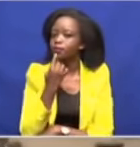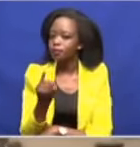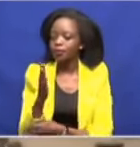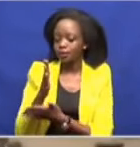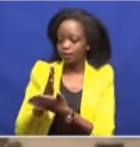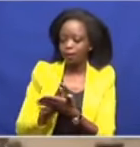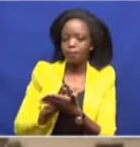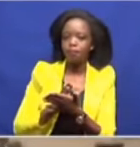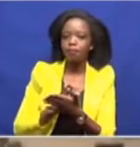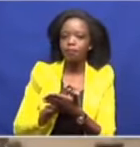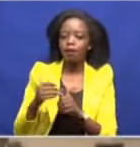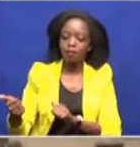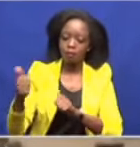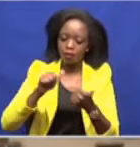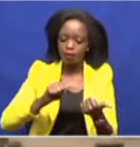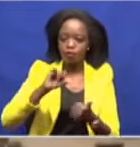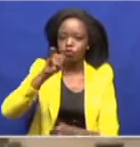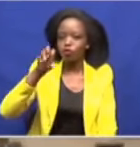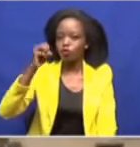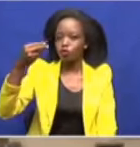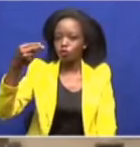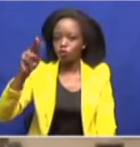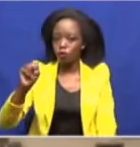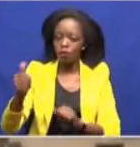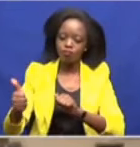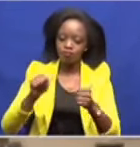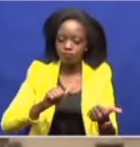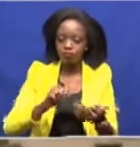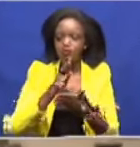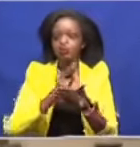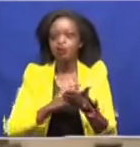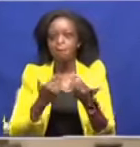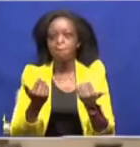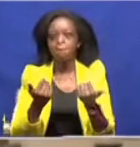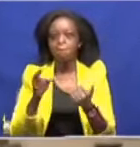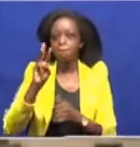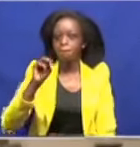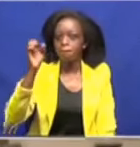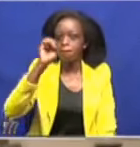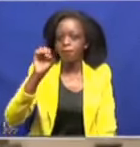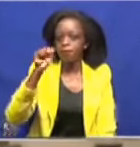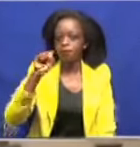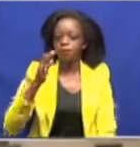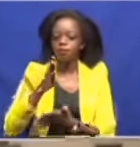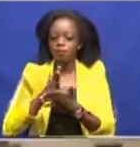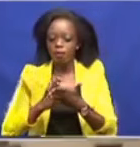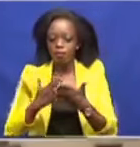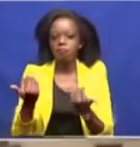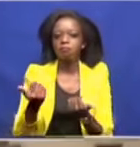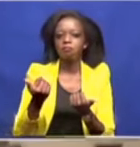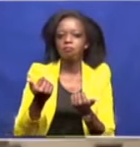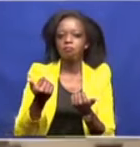"Wengine Yohane Mbatizaji, wengine Elia, tena wengine Yeremia